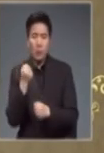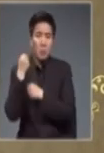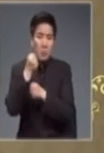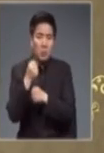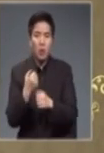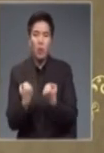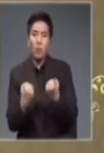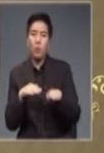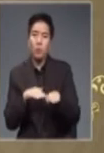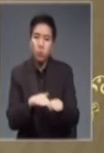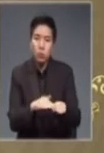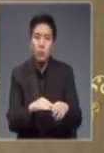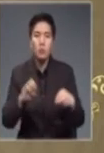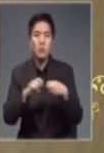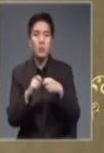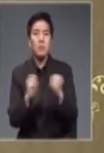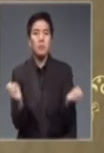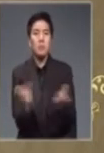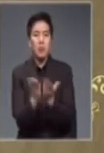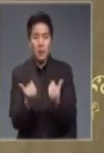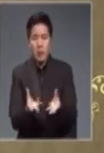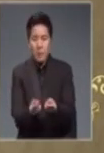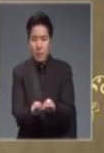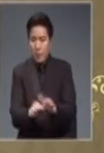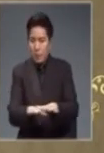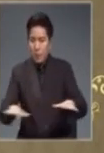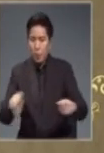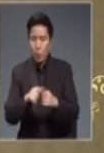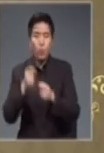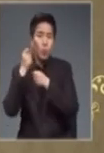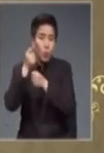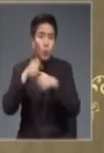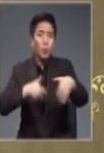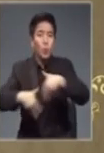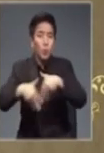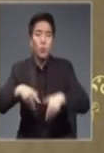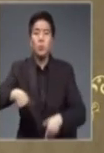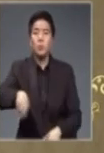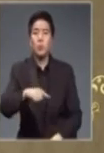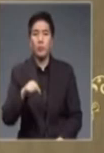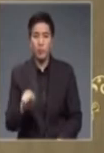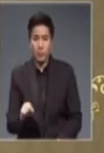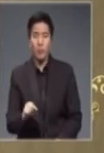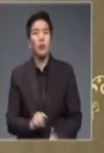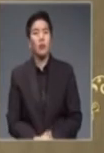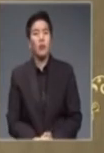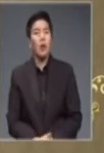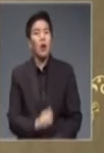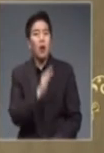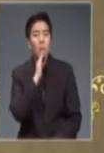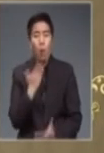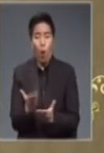วก็ทุกภาคส่วนเอกชนธุรกิจเอกชนก็ต้องช่วยกันด้วยนะครับหลายส่วนถ้าเราช่วยคนไม้มือมันก็จะเร็วขึ้นนะครับรอรัฐอย่